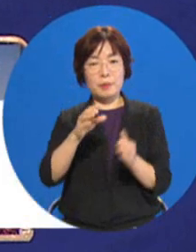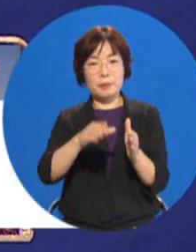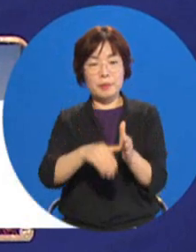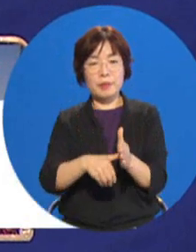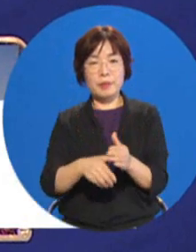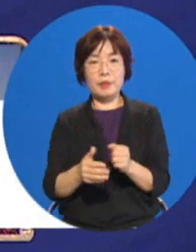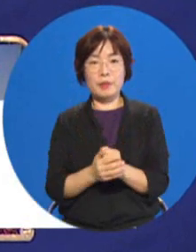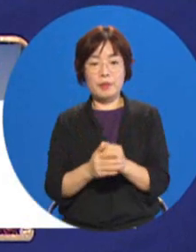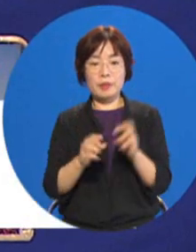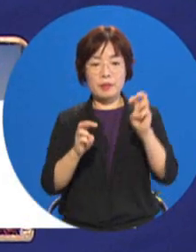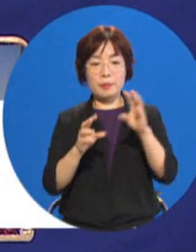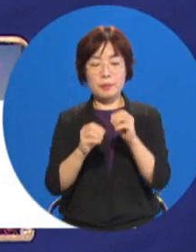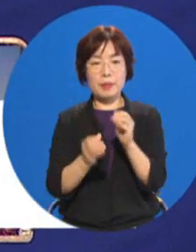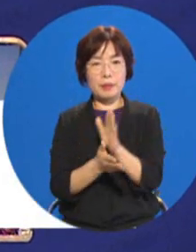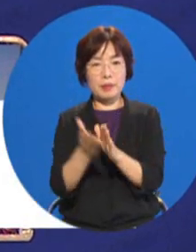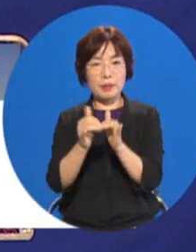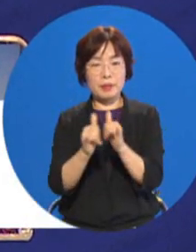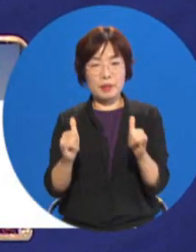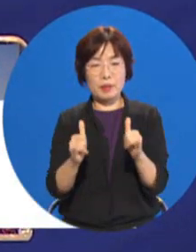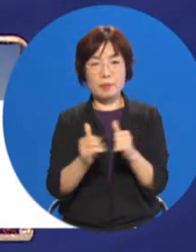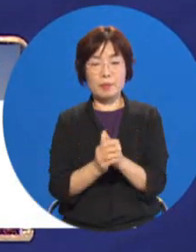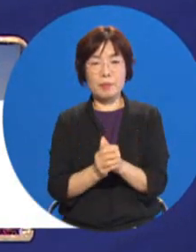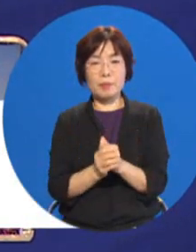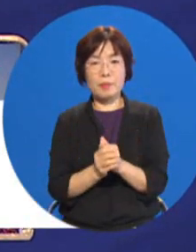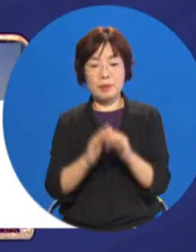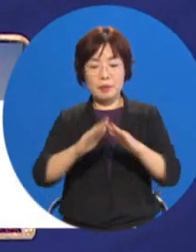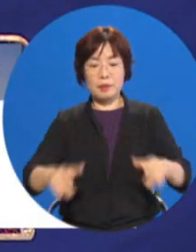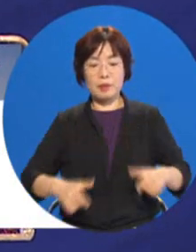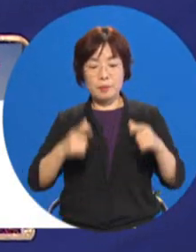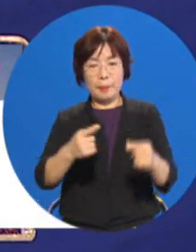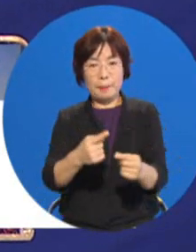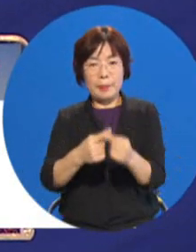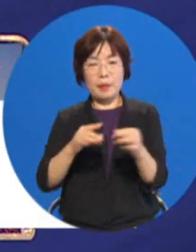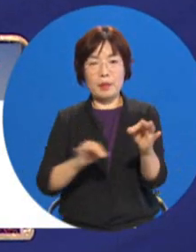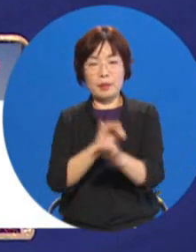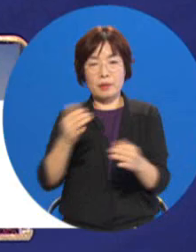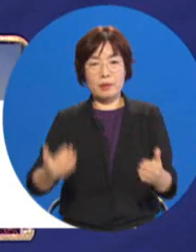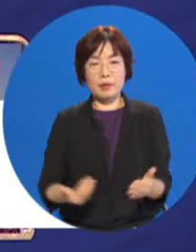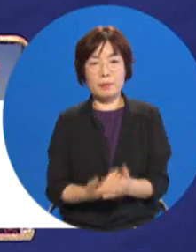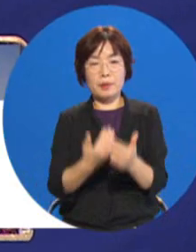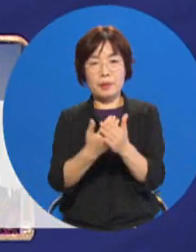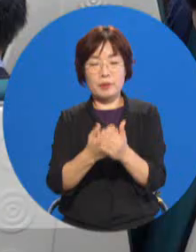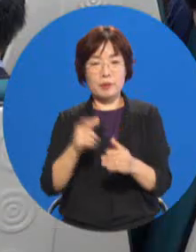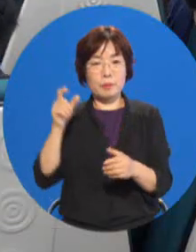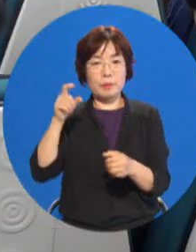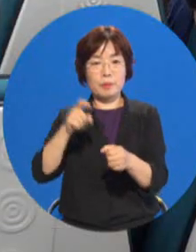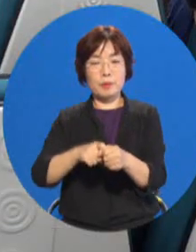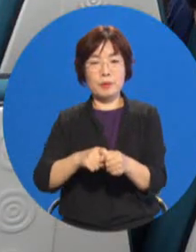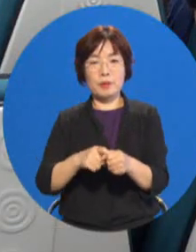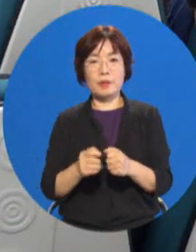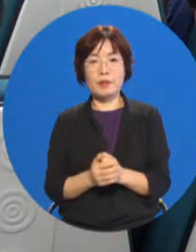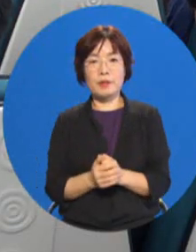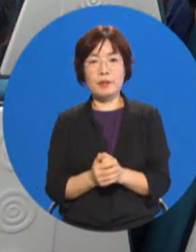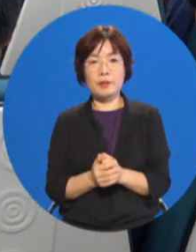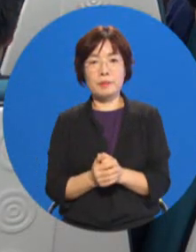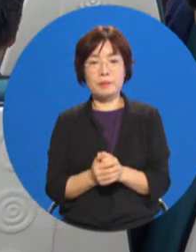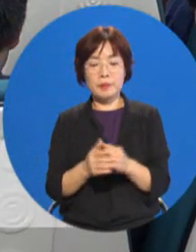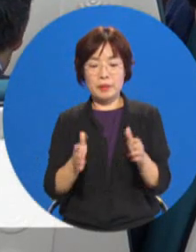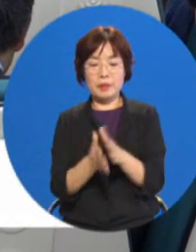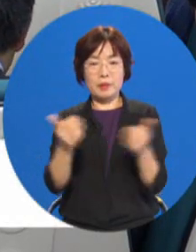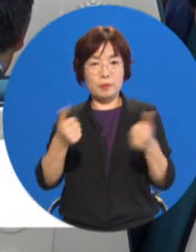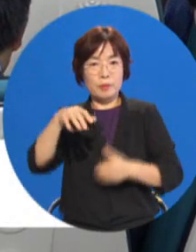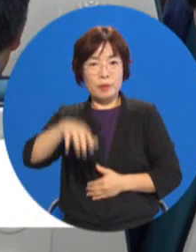2030년까지 30만 자족도시 건설과 전남 제1의 경제도시로 도약을 목표로. 이에 맞춰 의회